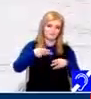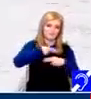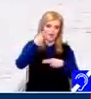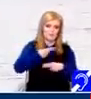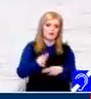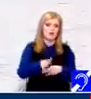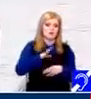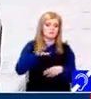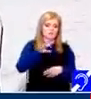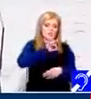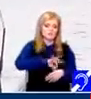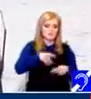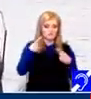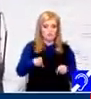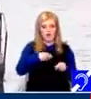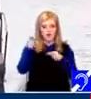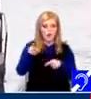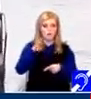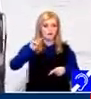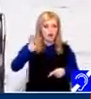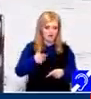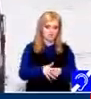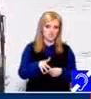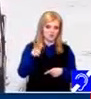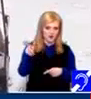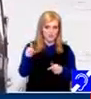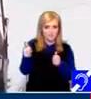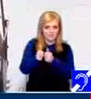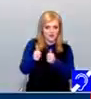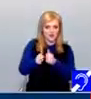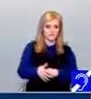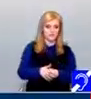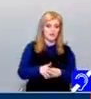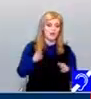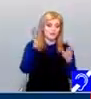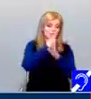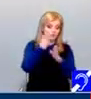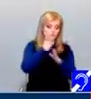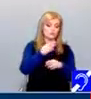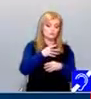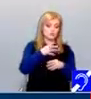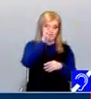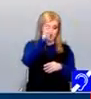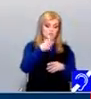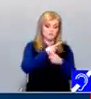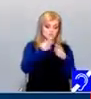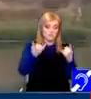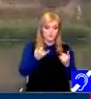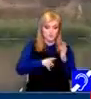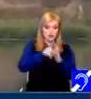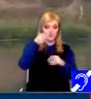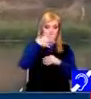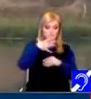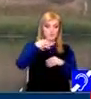să opteze pentru postul vamal rutier Otaci, aflat în imediata vecinătate. Hidrologii avertizează că începând de astăzi, 15